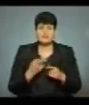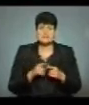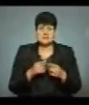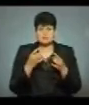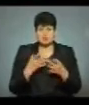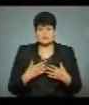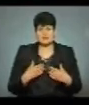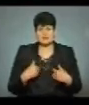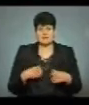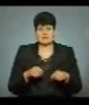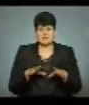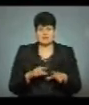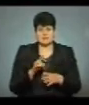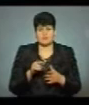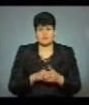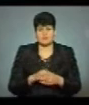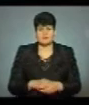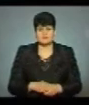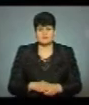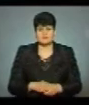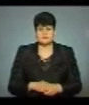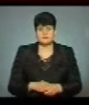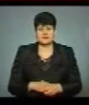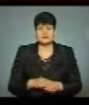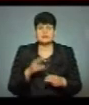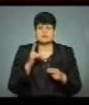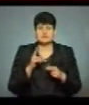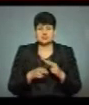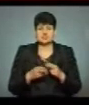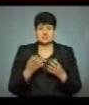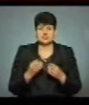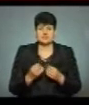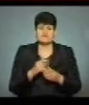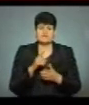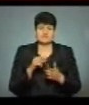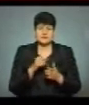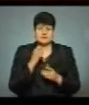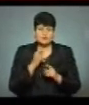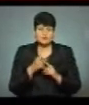спростить на вирішення питання адмінтерустрою. Дійсно. Так, і ми не завершили ще давати відповідь на запитання